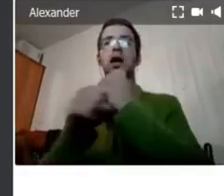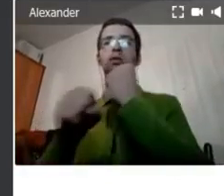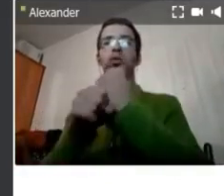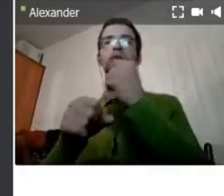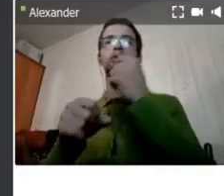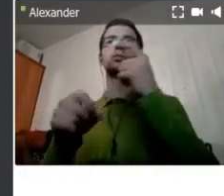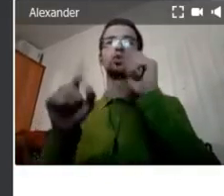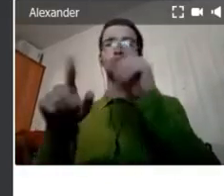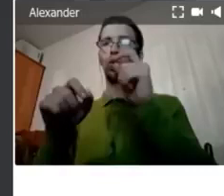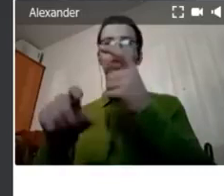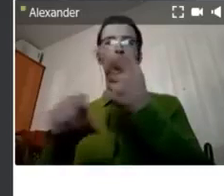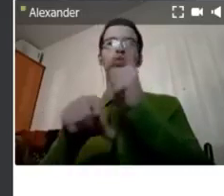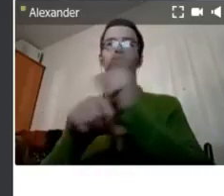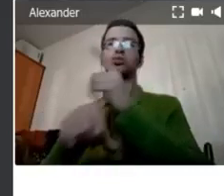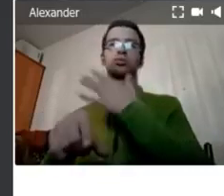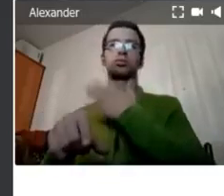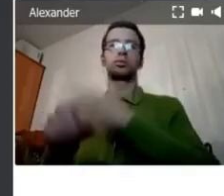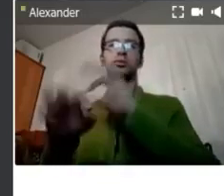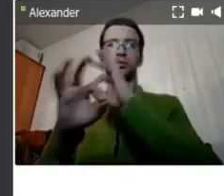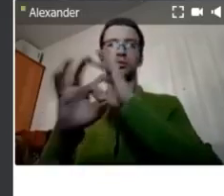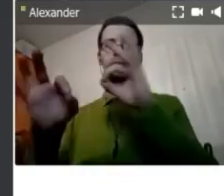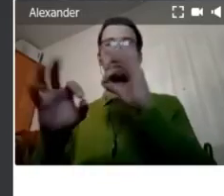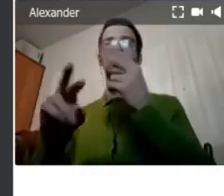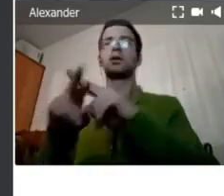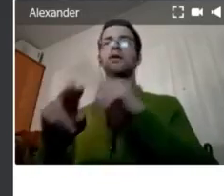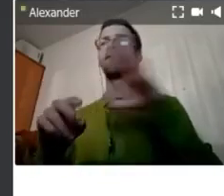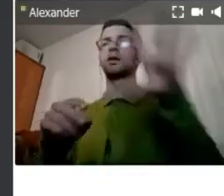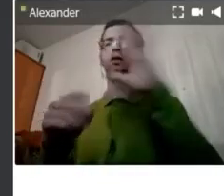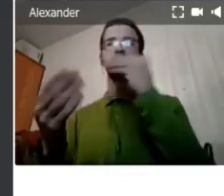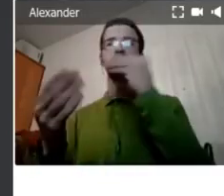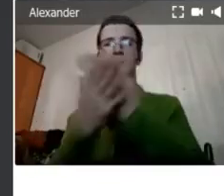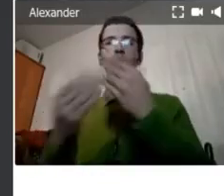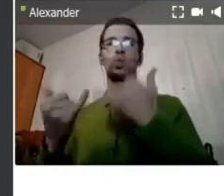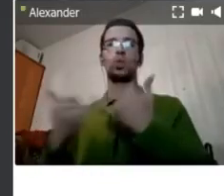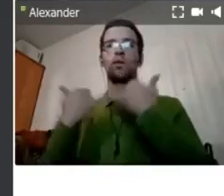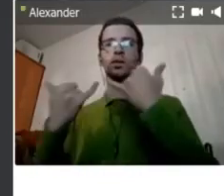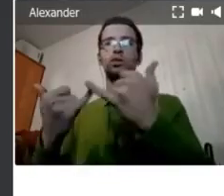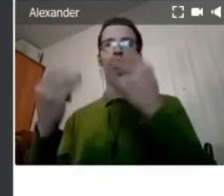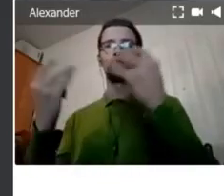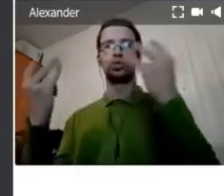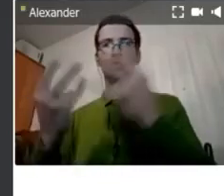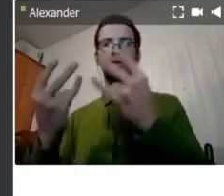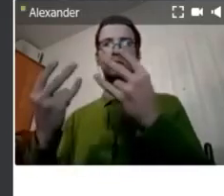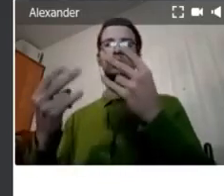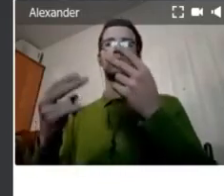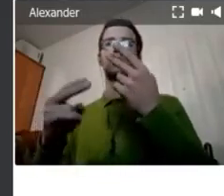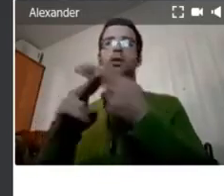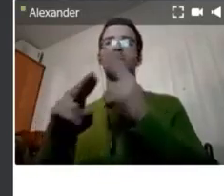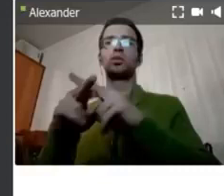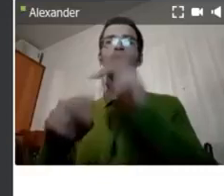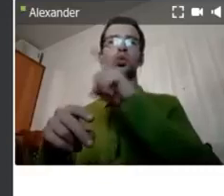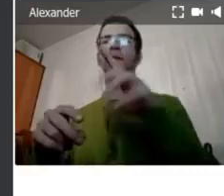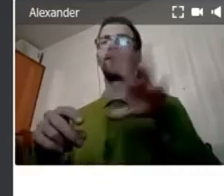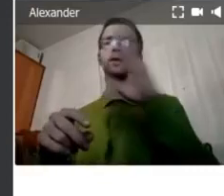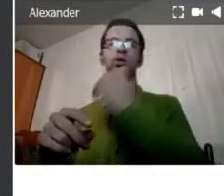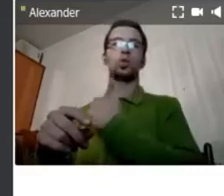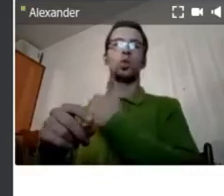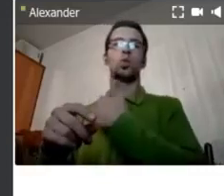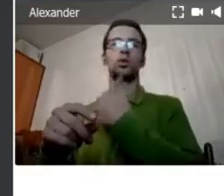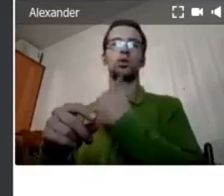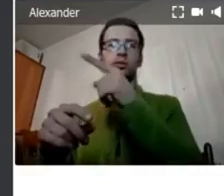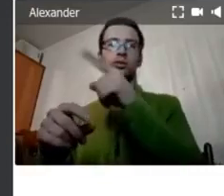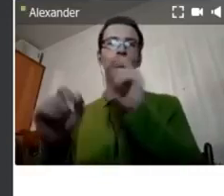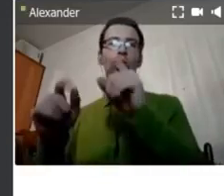том, как это золото можно зарабатывать, какие деньги можно зарабатывать в этой компании, сколько